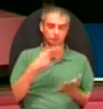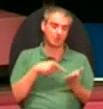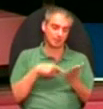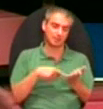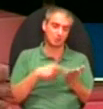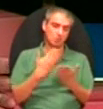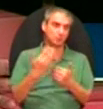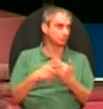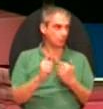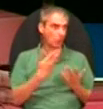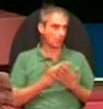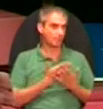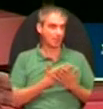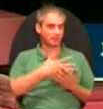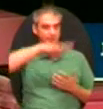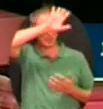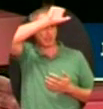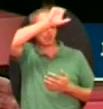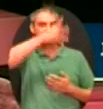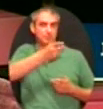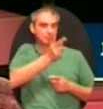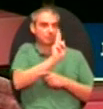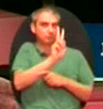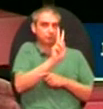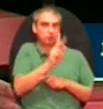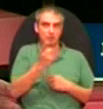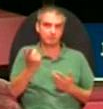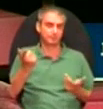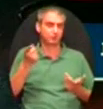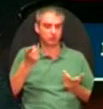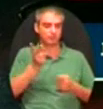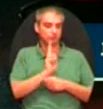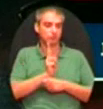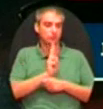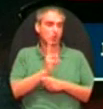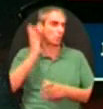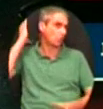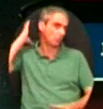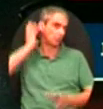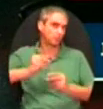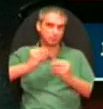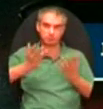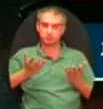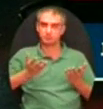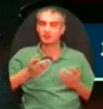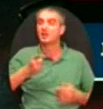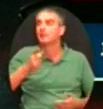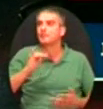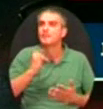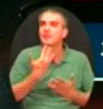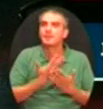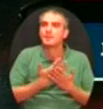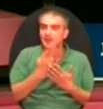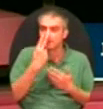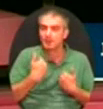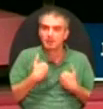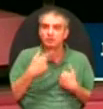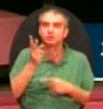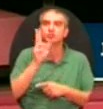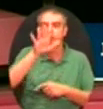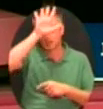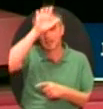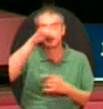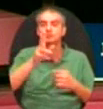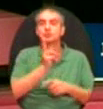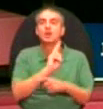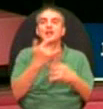העידו. הם לא מעידים שהאיראנים מוליכים שולל, שהם... שיקרו במצח נחושה? הם מעידים בעיניי שהאיראנים